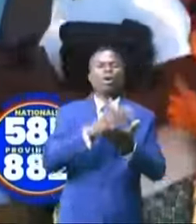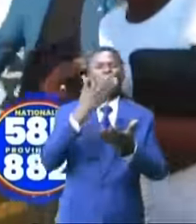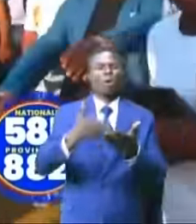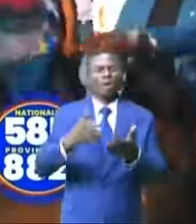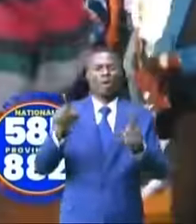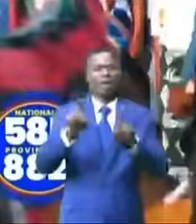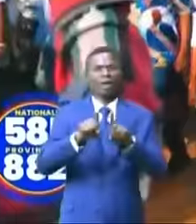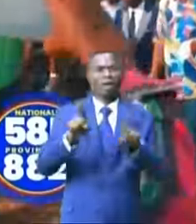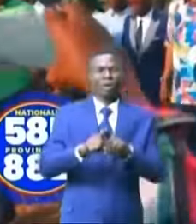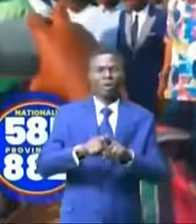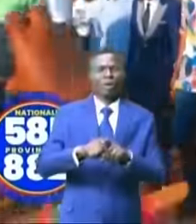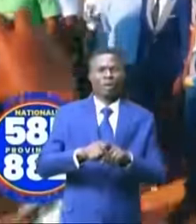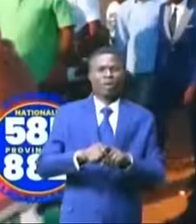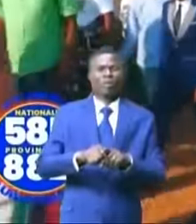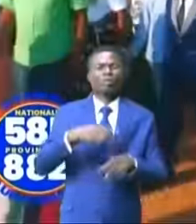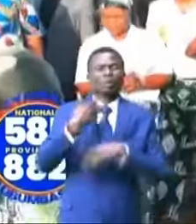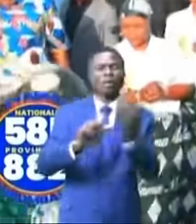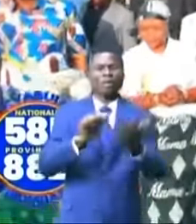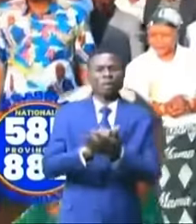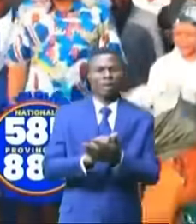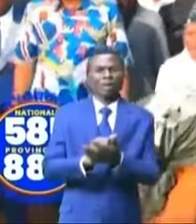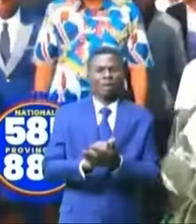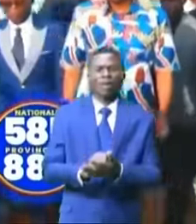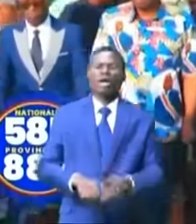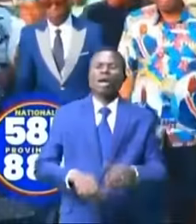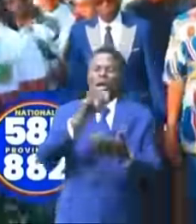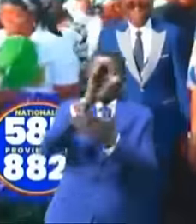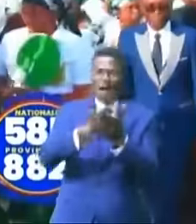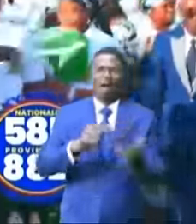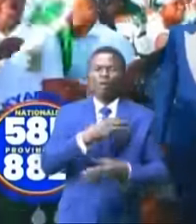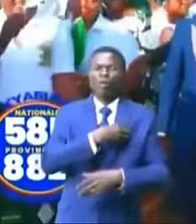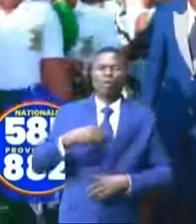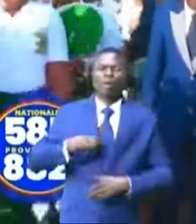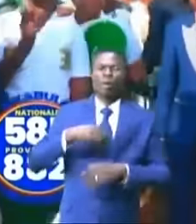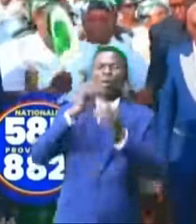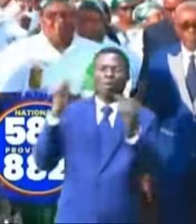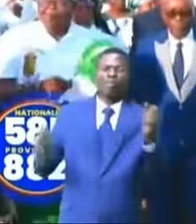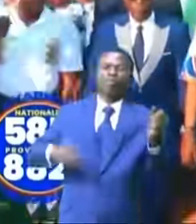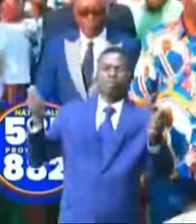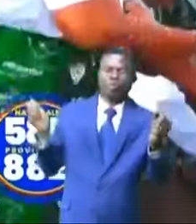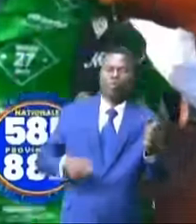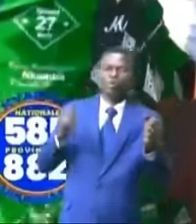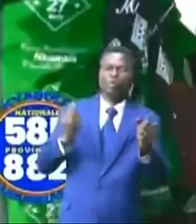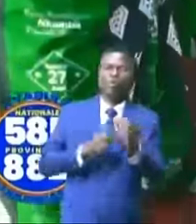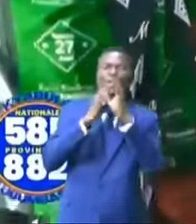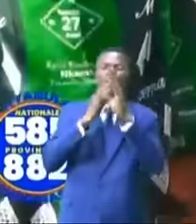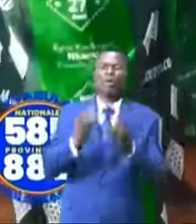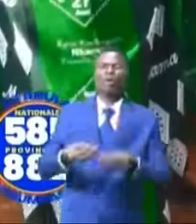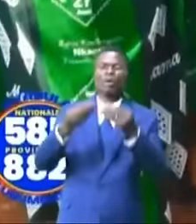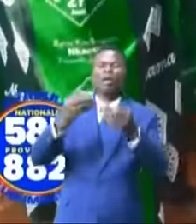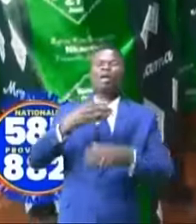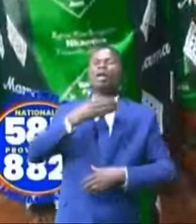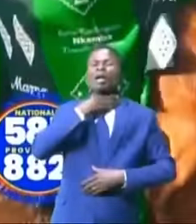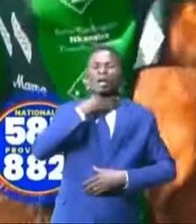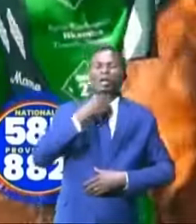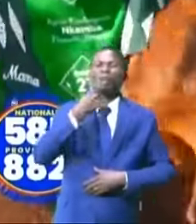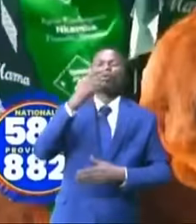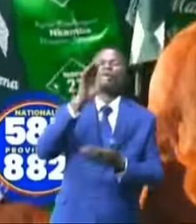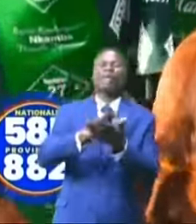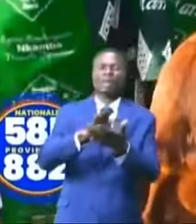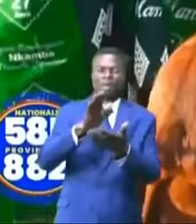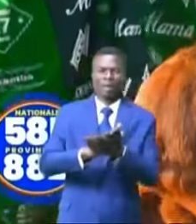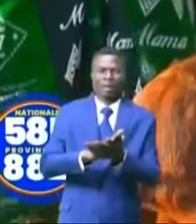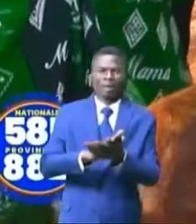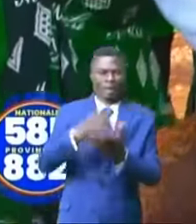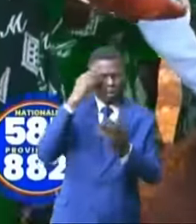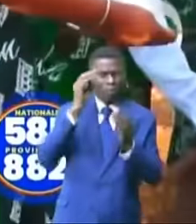comme elles seules savent le faire, sous le rythme de leur remarquable fanfare, tout en lui offrant une chèvre en signe de remerciement pour